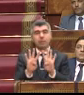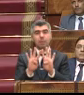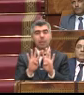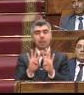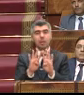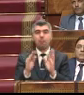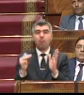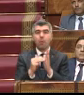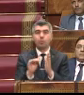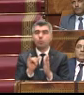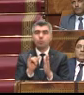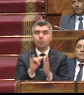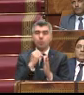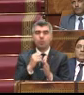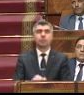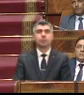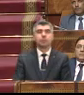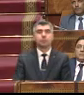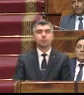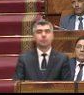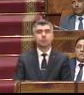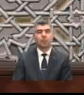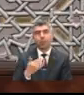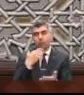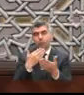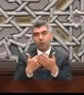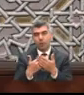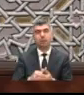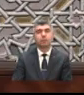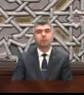غنجيبوها في الظرفيه. وشكرا. شكرا سيد النائب. هل هناك من